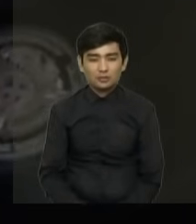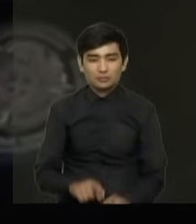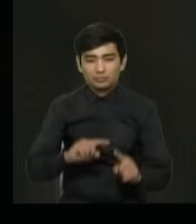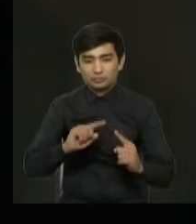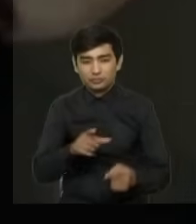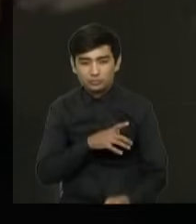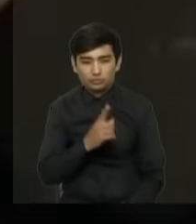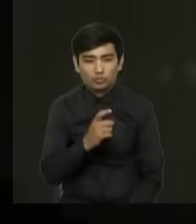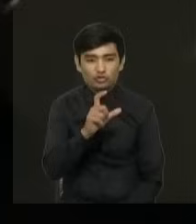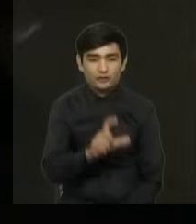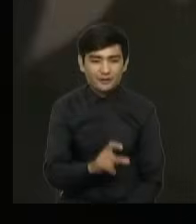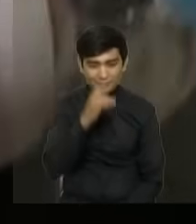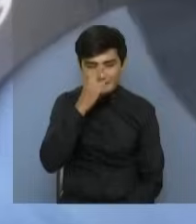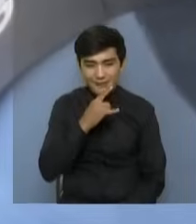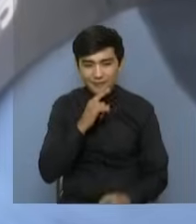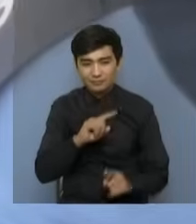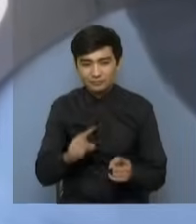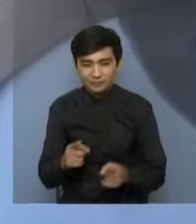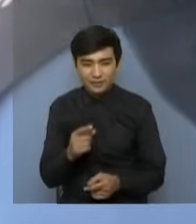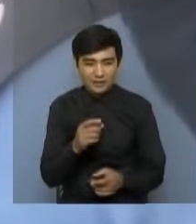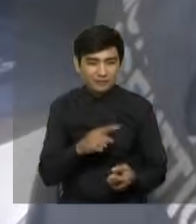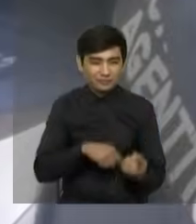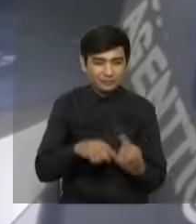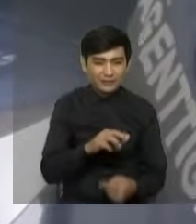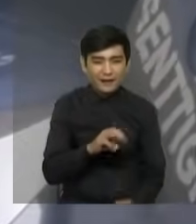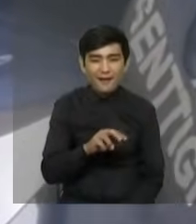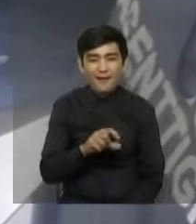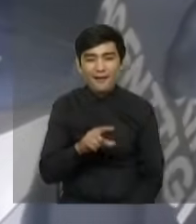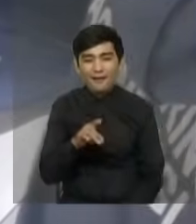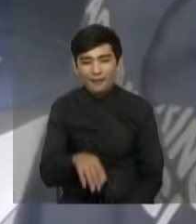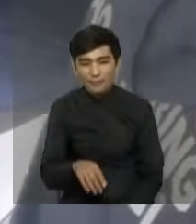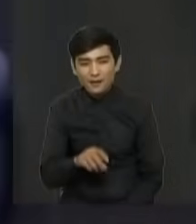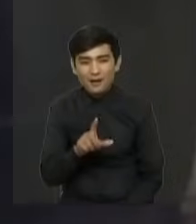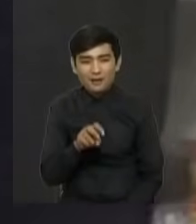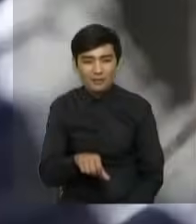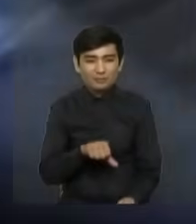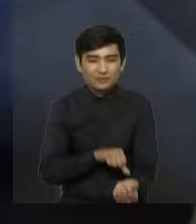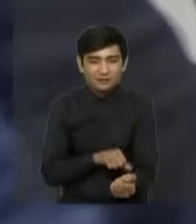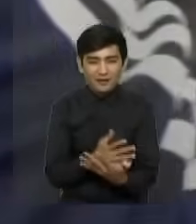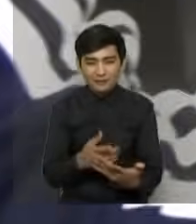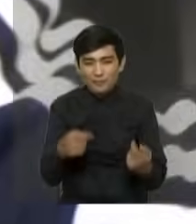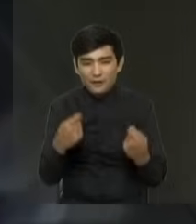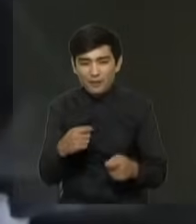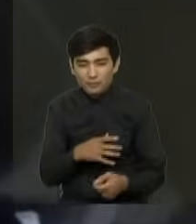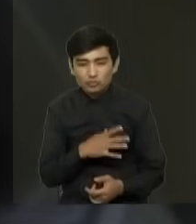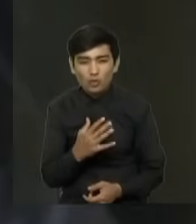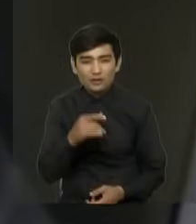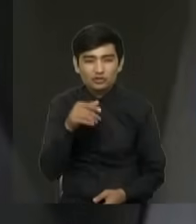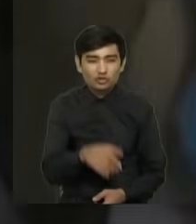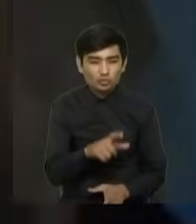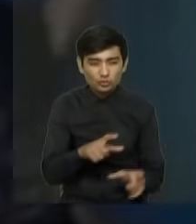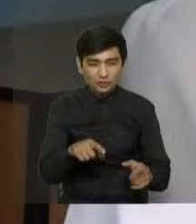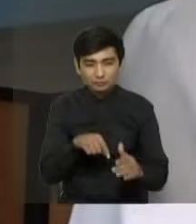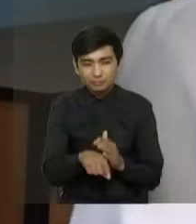Задержаны 100 человек. В Казахстане ликвидировали деятельность телеграм-каналов по продаже наркотиков. Сколько тысяч граждан были вовлечены в